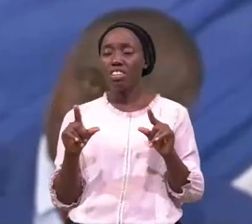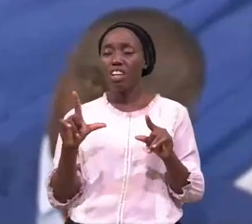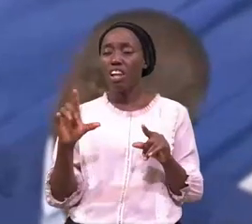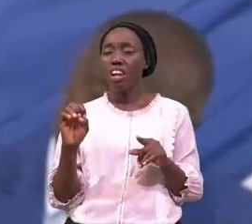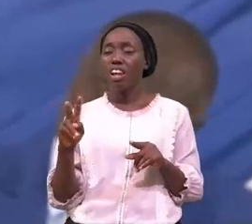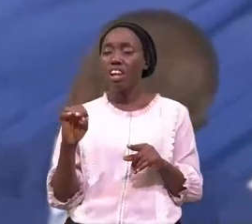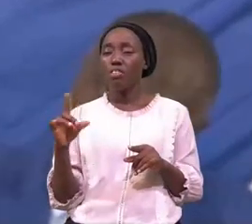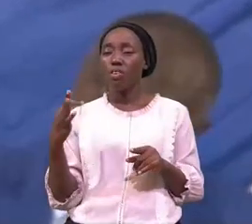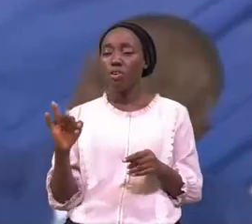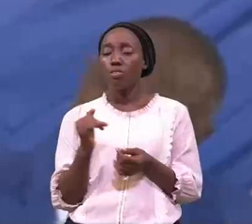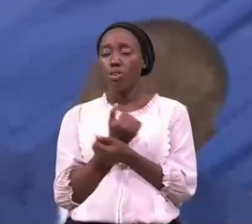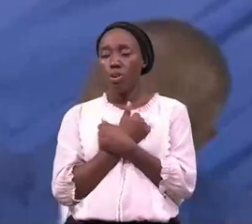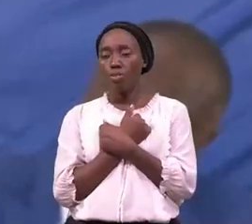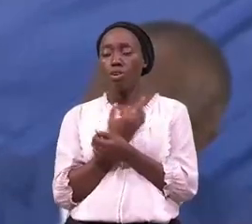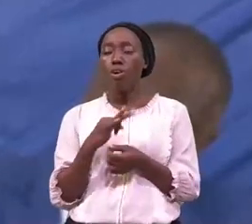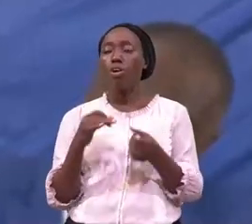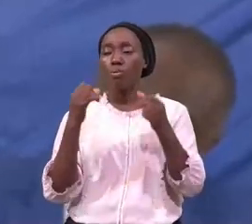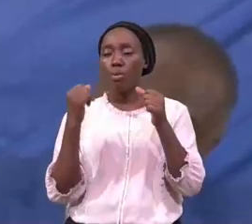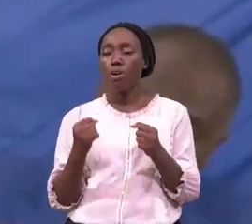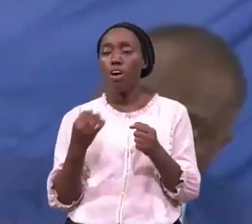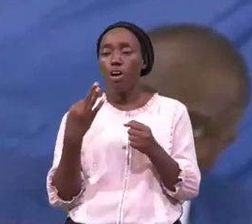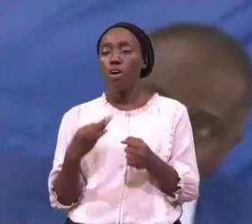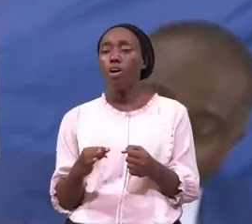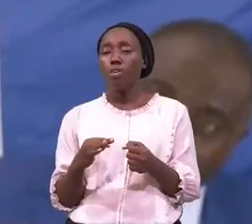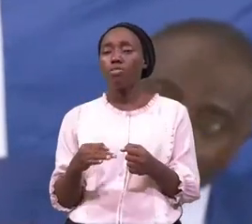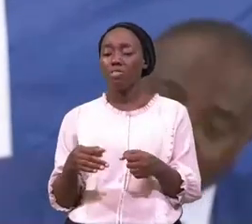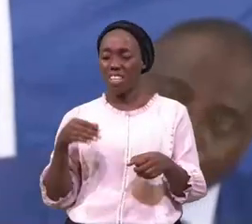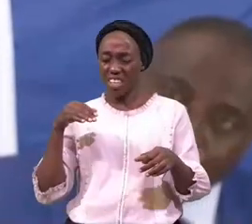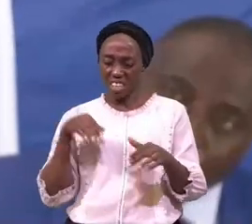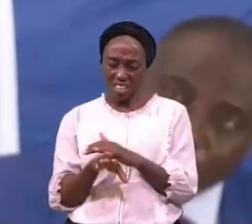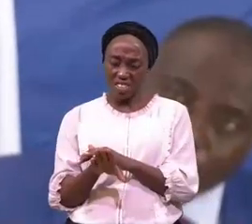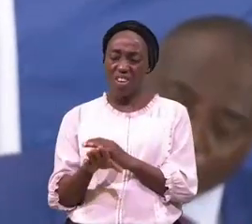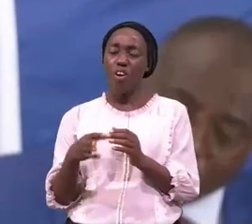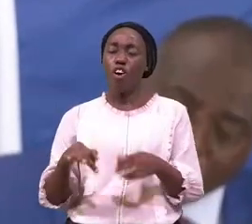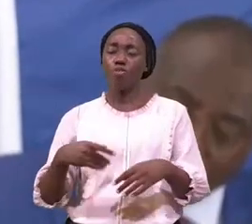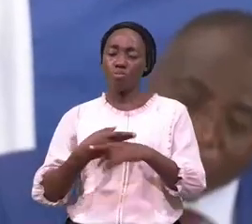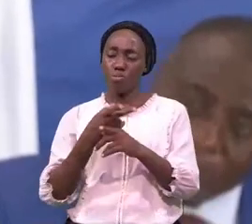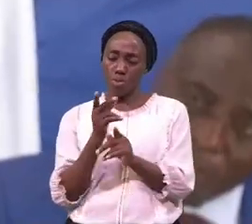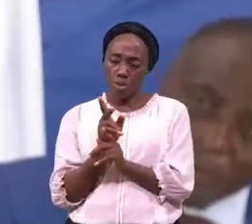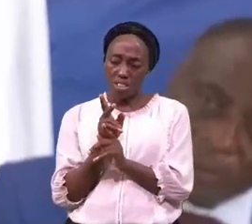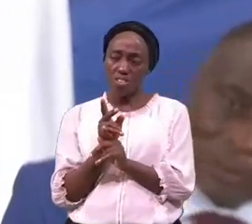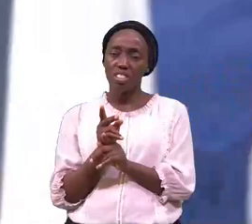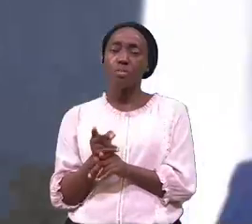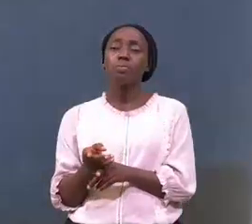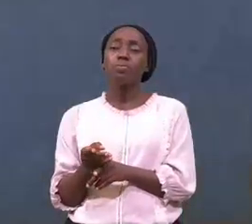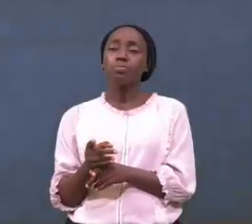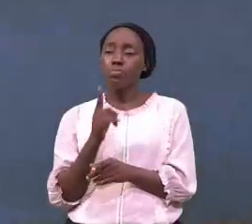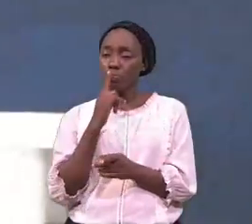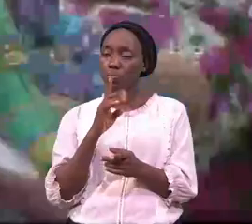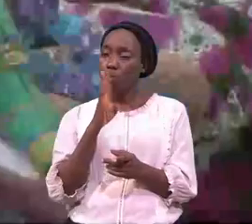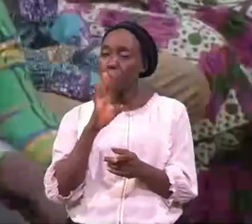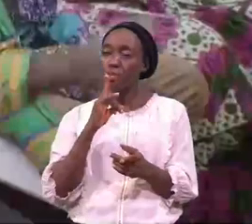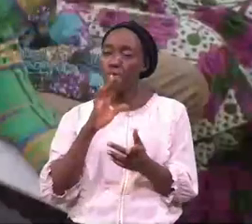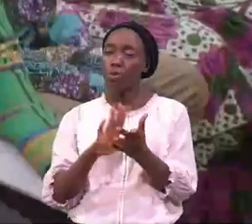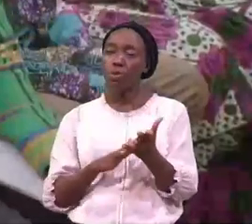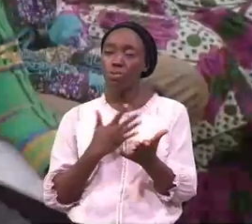de charité, de puissance, de pénétration, de productivité. Et que cela soit confirmé dans ta vie